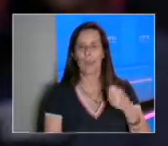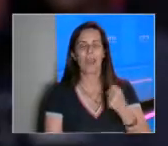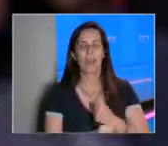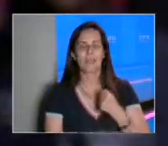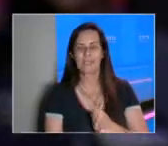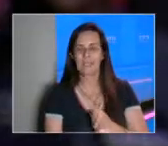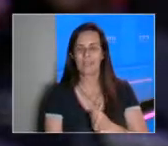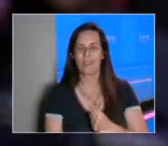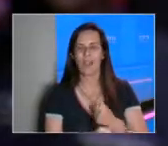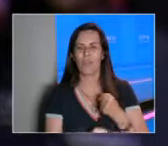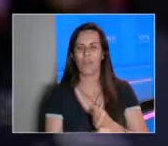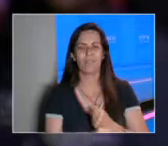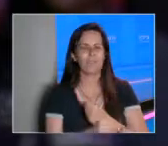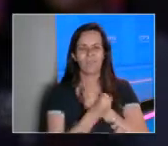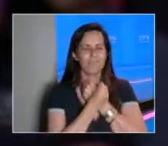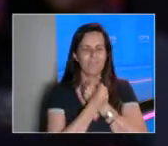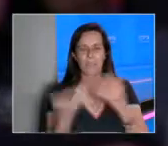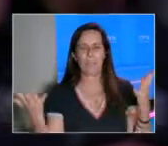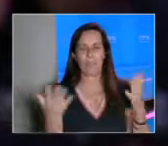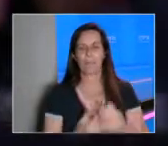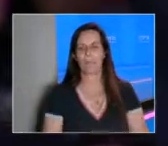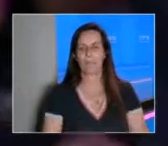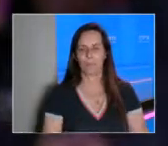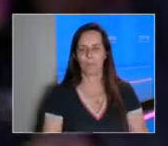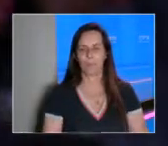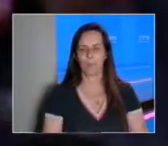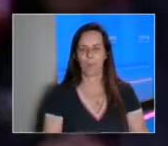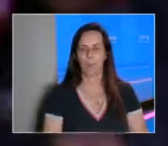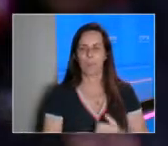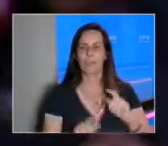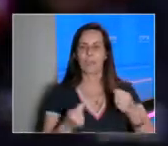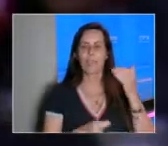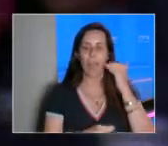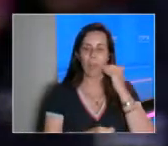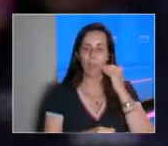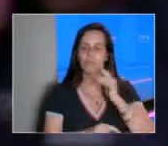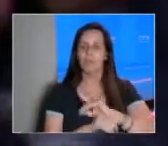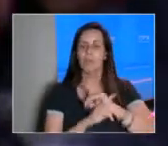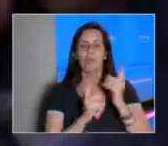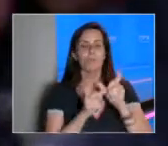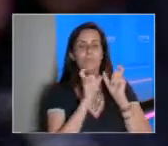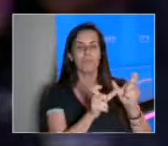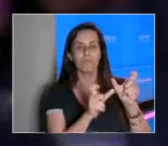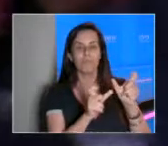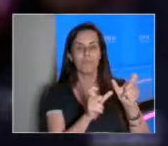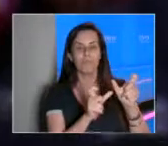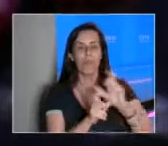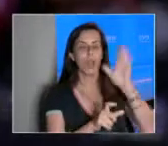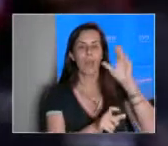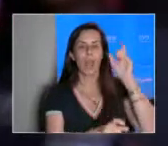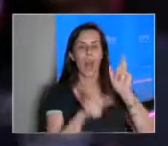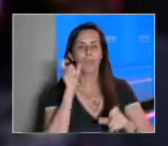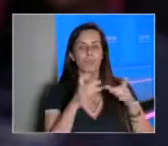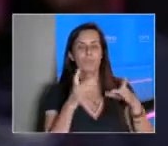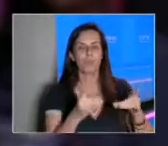I have done a phenomenal job with it, I shut down the United States to